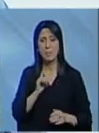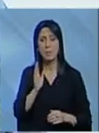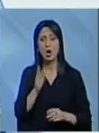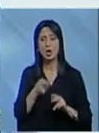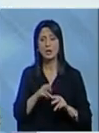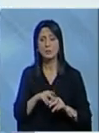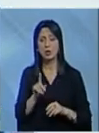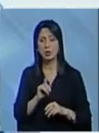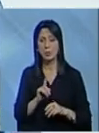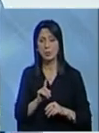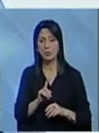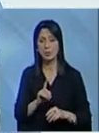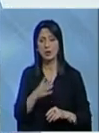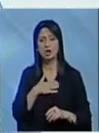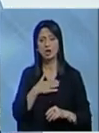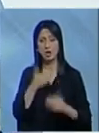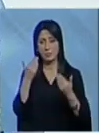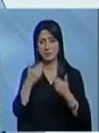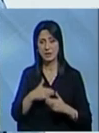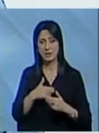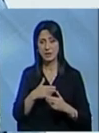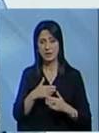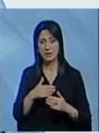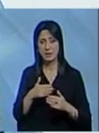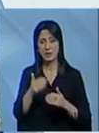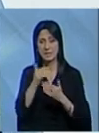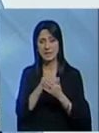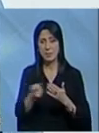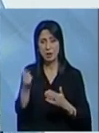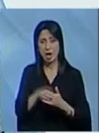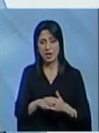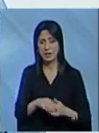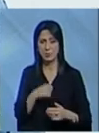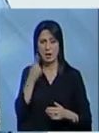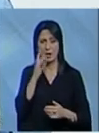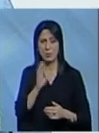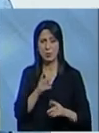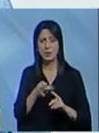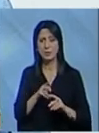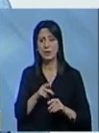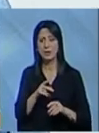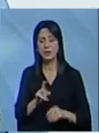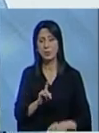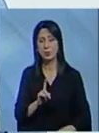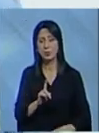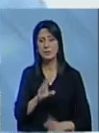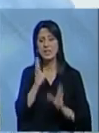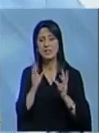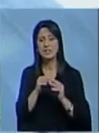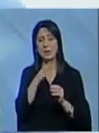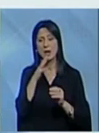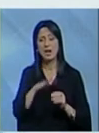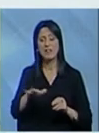მოლოდინი იმისა რომ ჩემს მიმართაც ჩაიკეტება სისტემა არ ამგონია იყოს, იმიტომ რომ საერთოდ